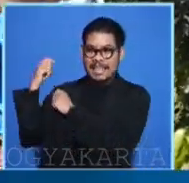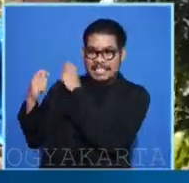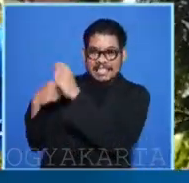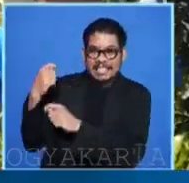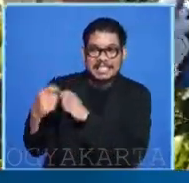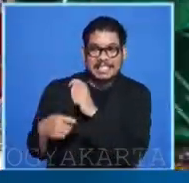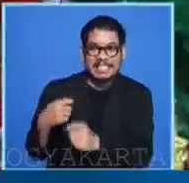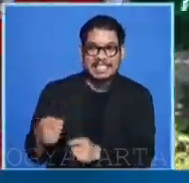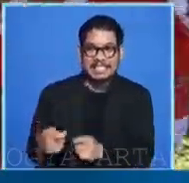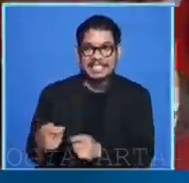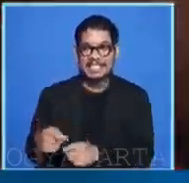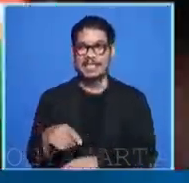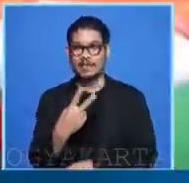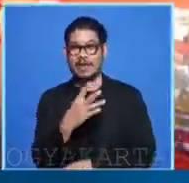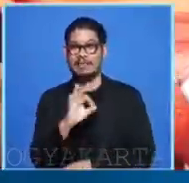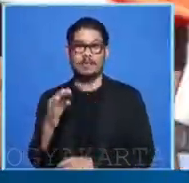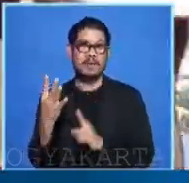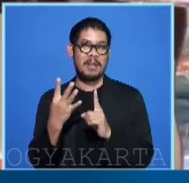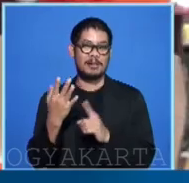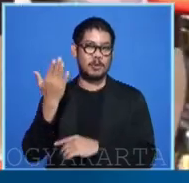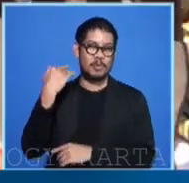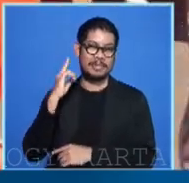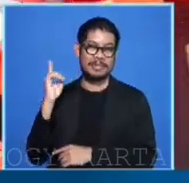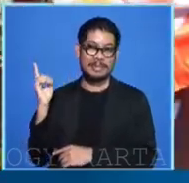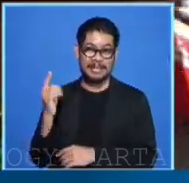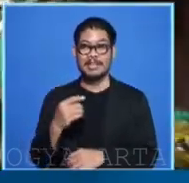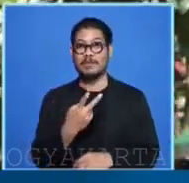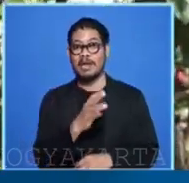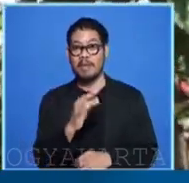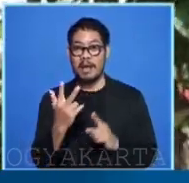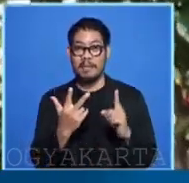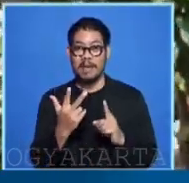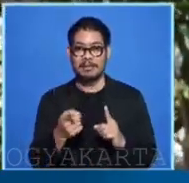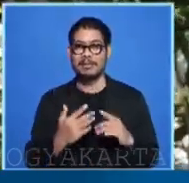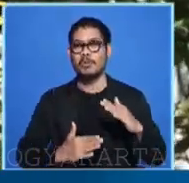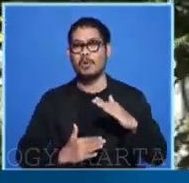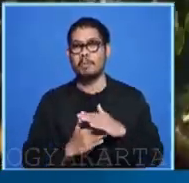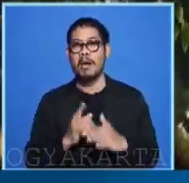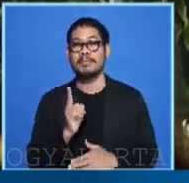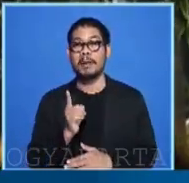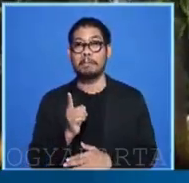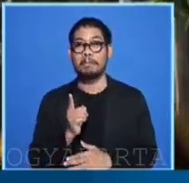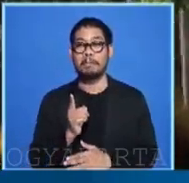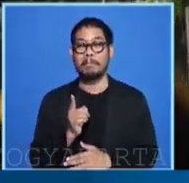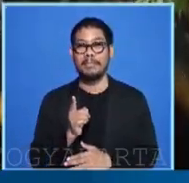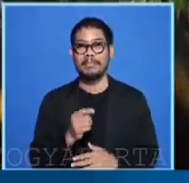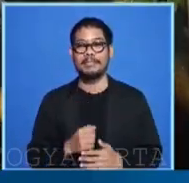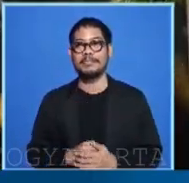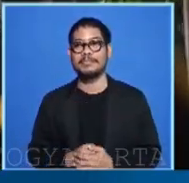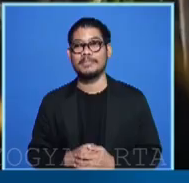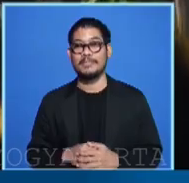2014. Sempat terhenti di tahun 2018 dan kembali terhenti ketika terjadi kejadian luar biasa